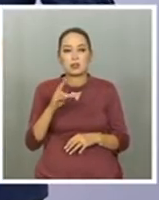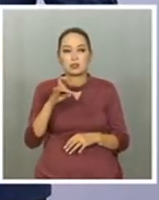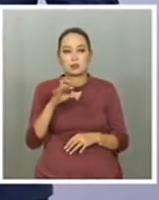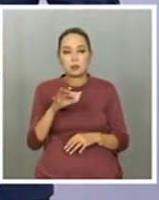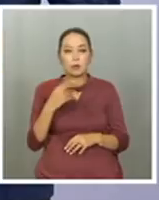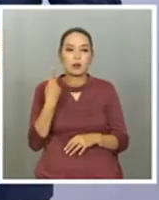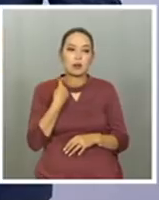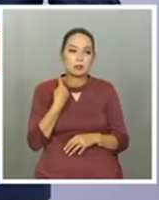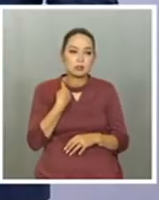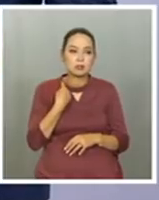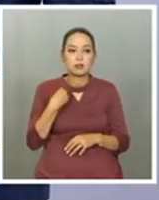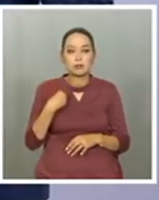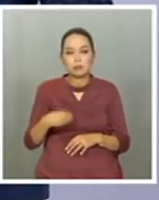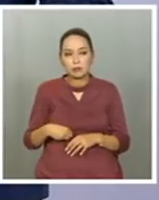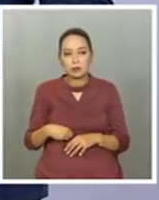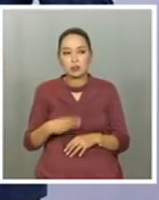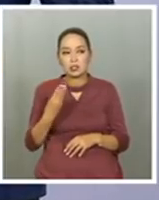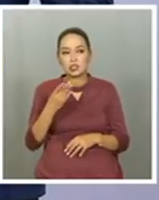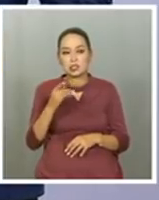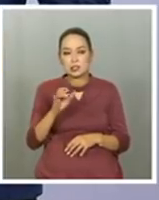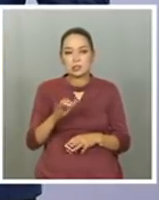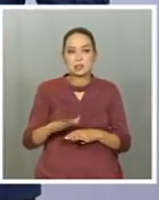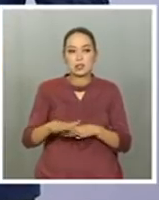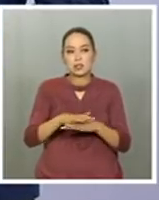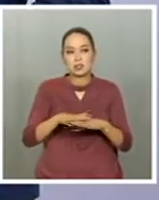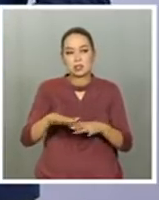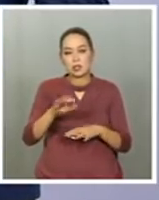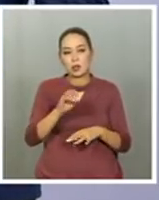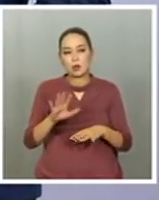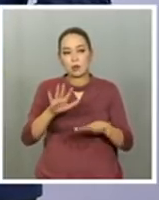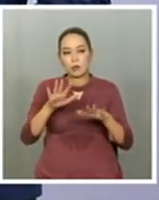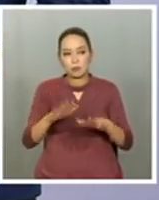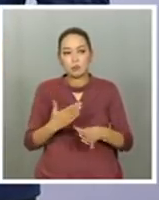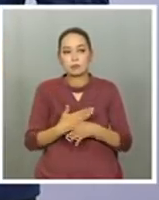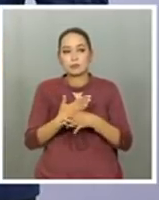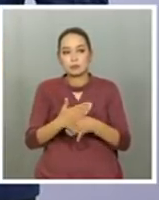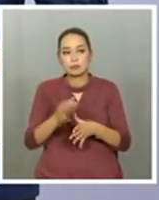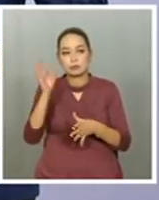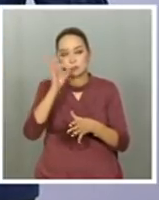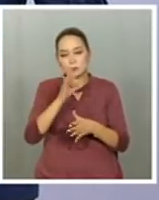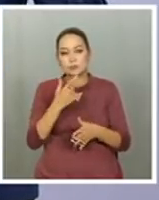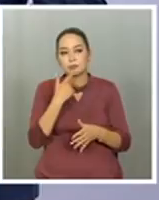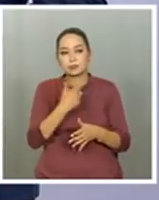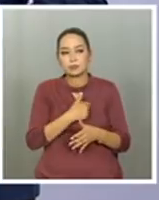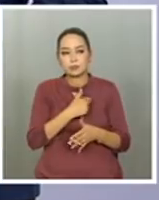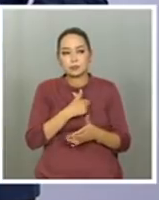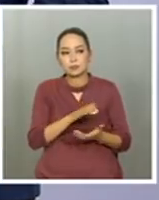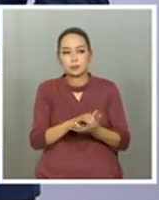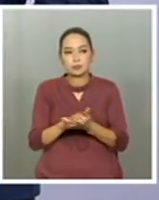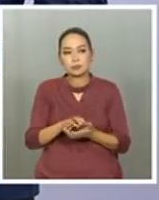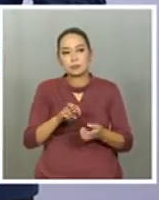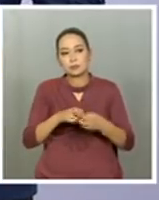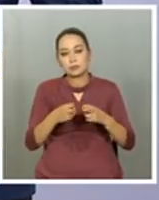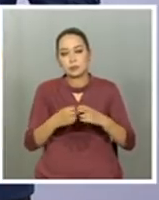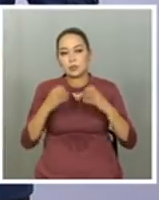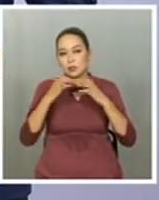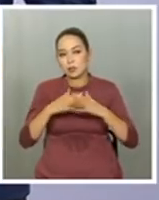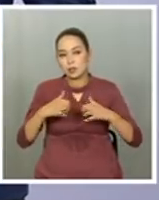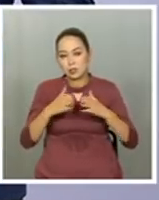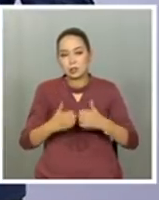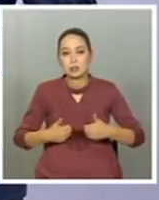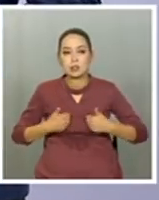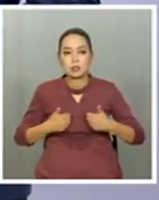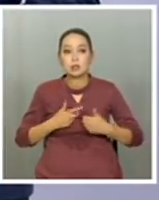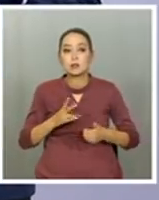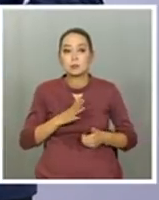арасында Шығыс Еуропа елдеріне көмек беру туралы және әскери ынтымақтастық туралы мәселелерді қарастыруға кіріскен еді.